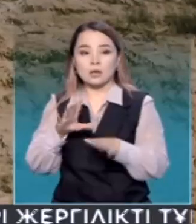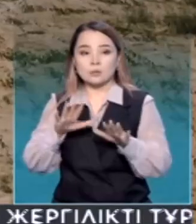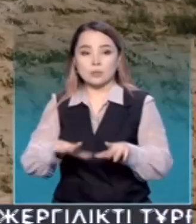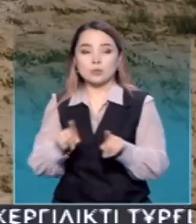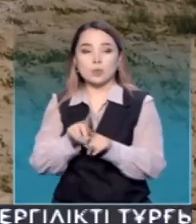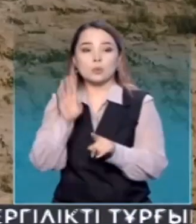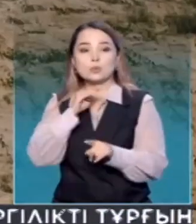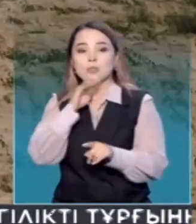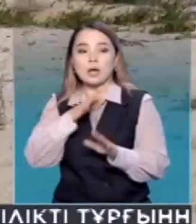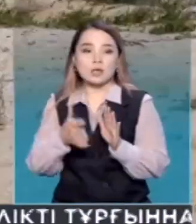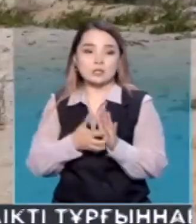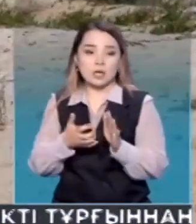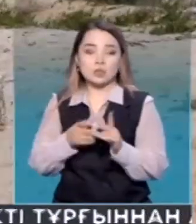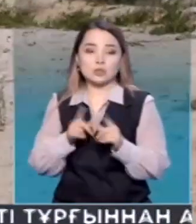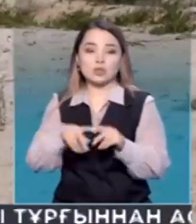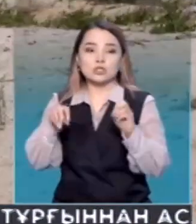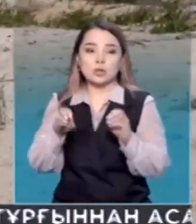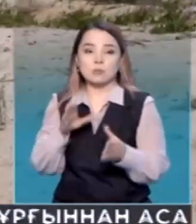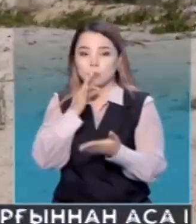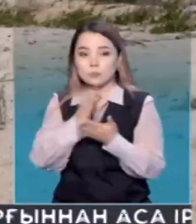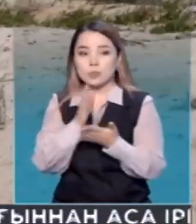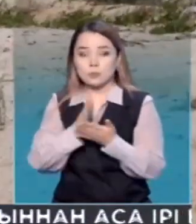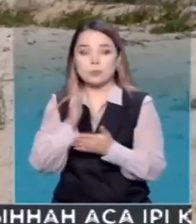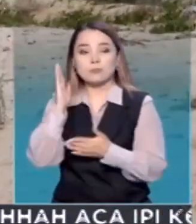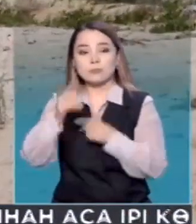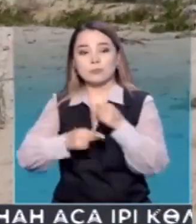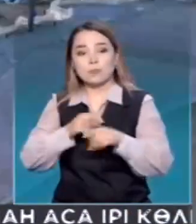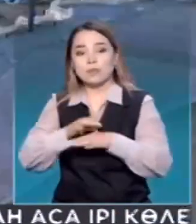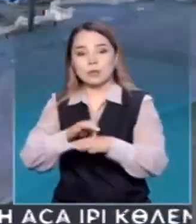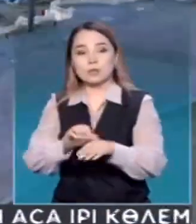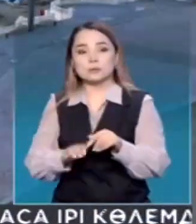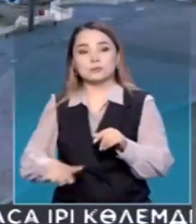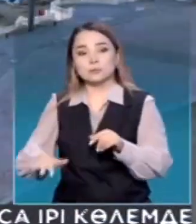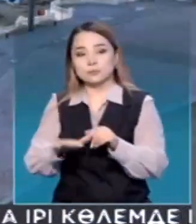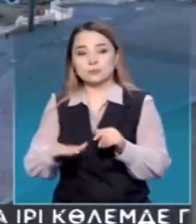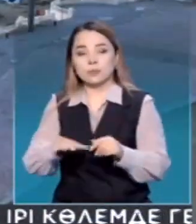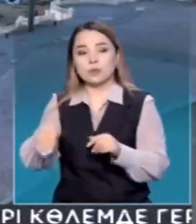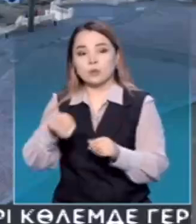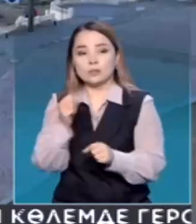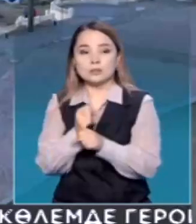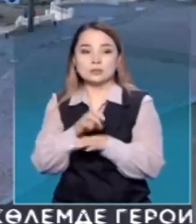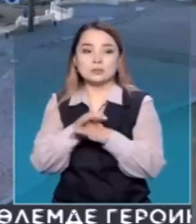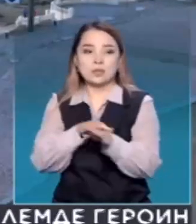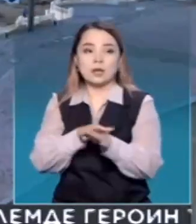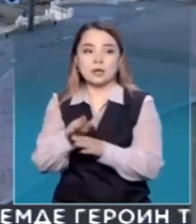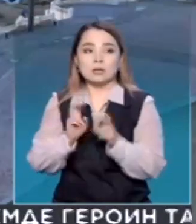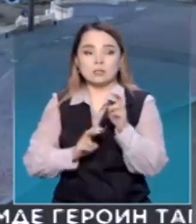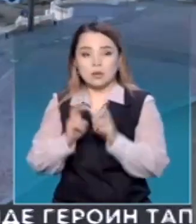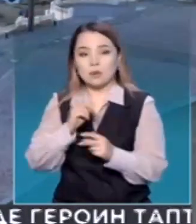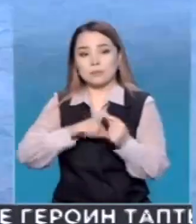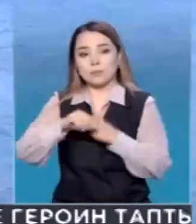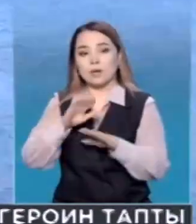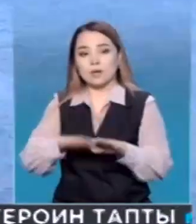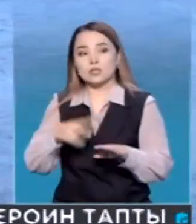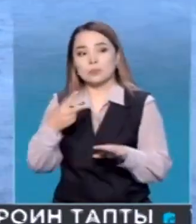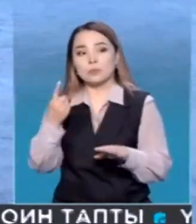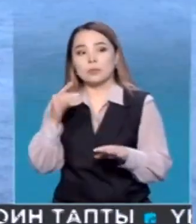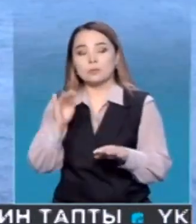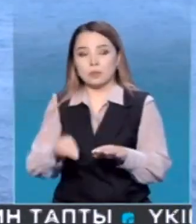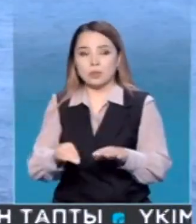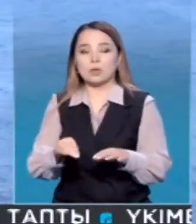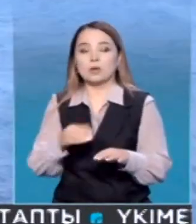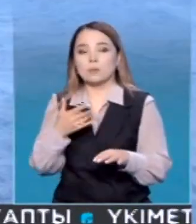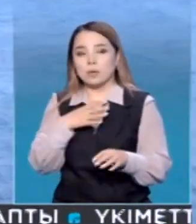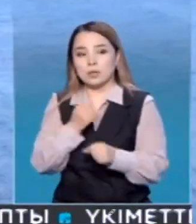су тапшылығын шешуге де ықпал етпек. Мәселен, келешекте жағажайда су тұшыту зауыты салынады. Кәсіпорын сағатына 21 мың текше